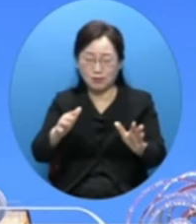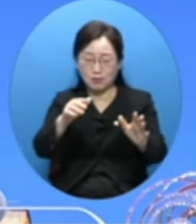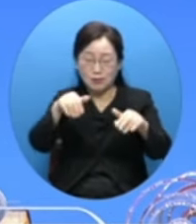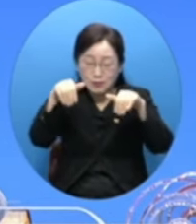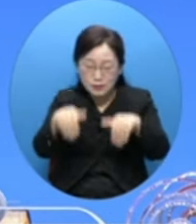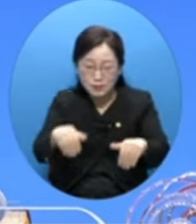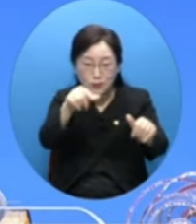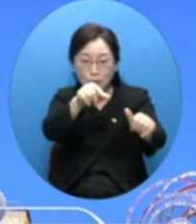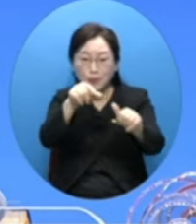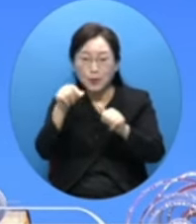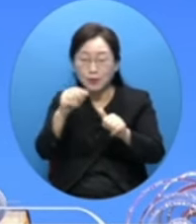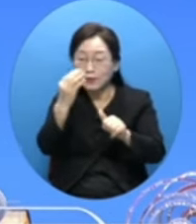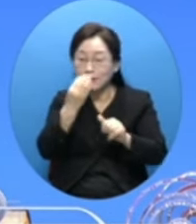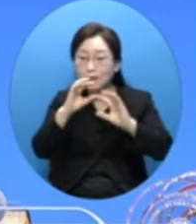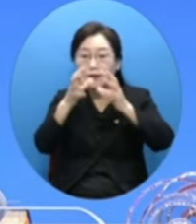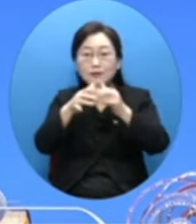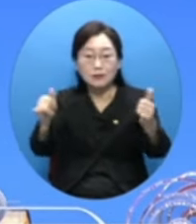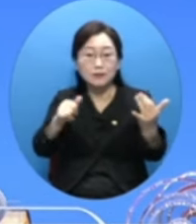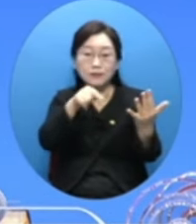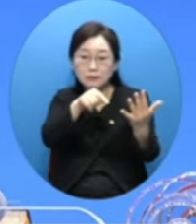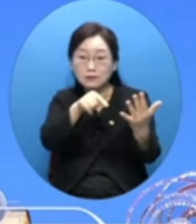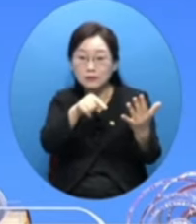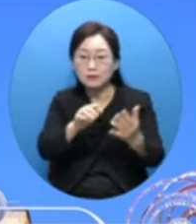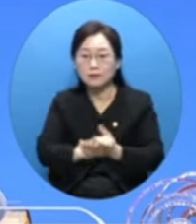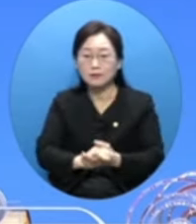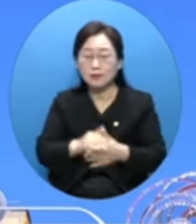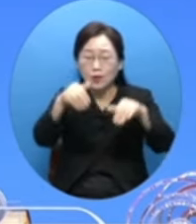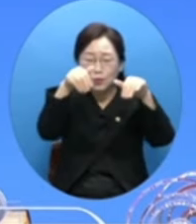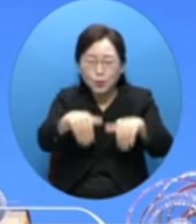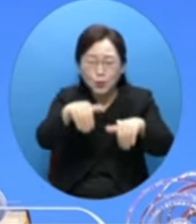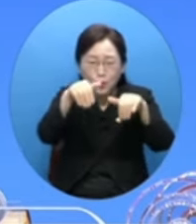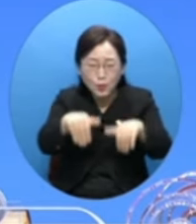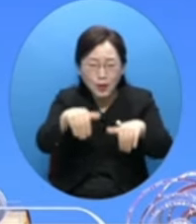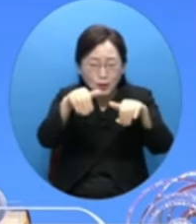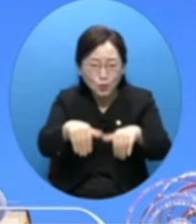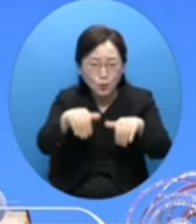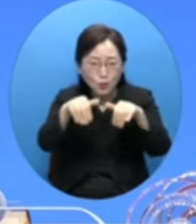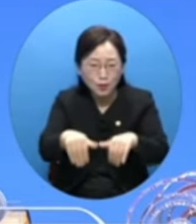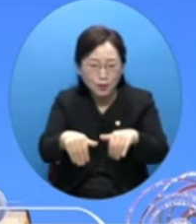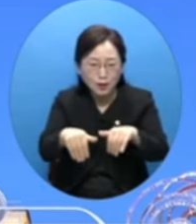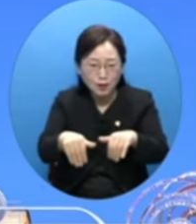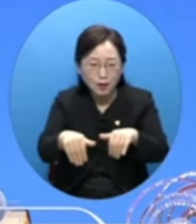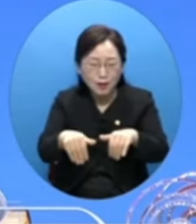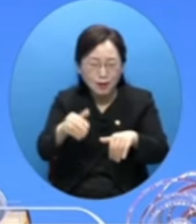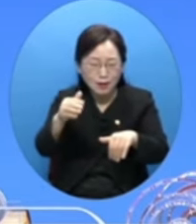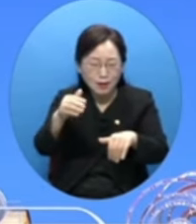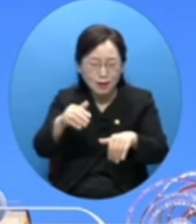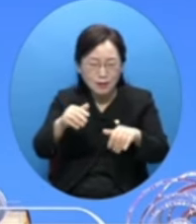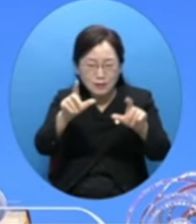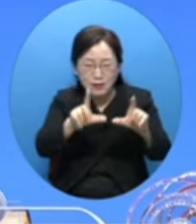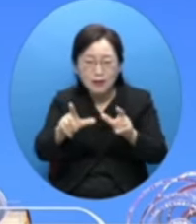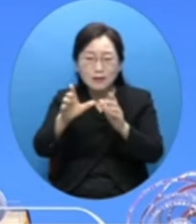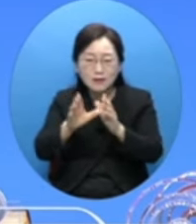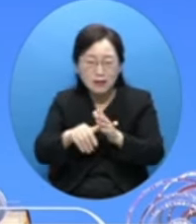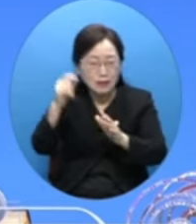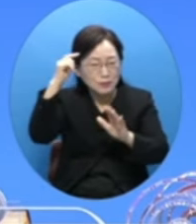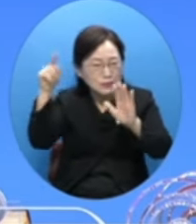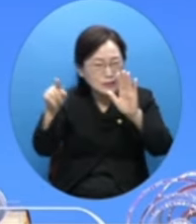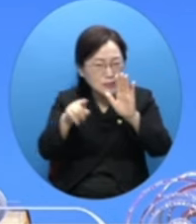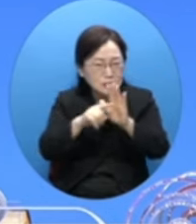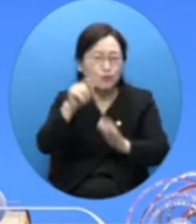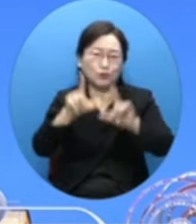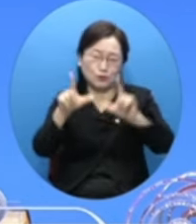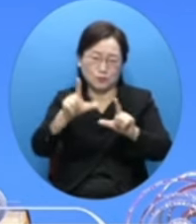저희들이 노예 생활을 하던 때 그 부정적인 삶의 모습을 벗어버리지 못하고 입만 열면